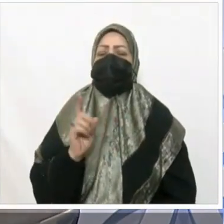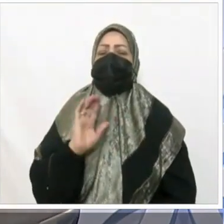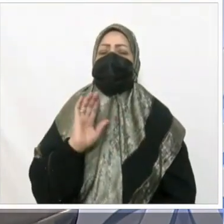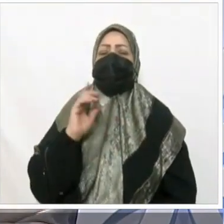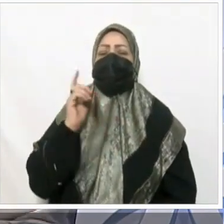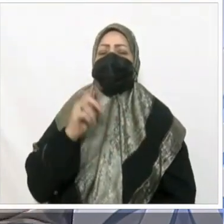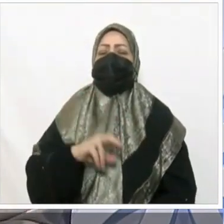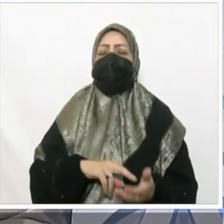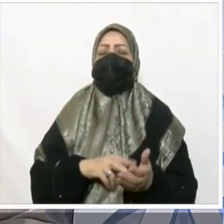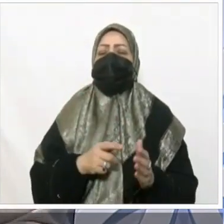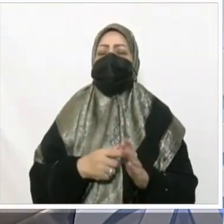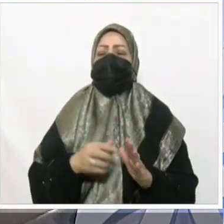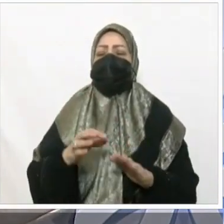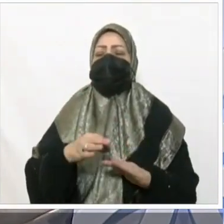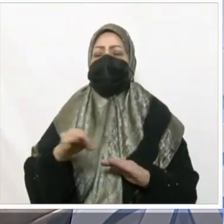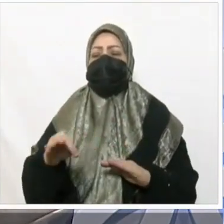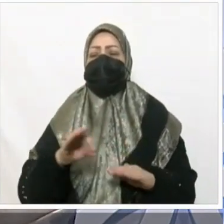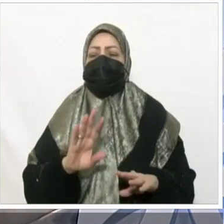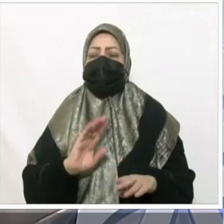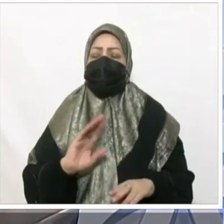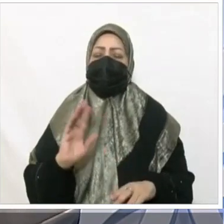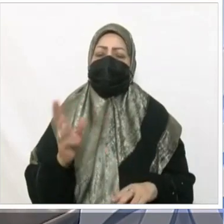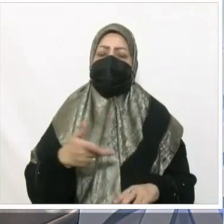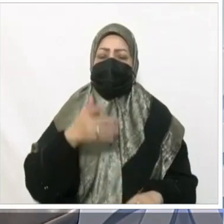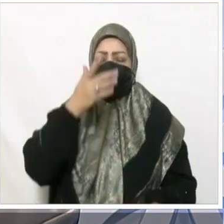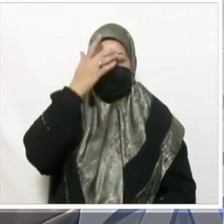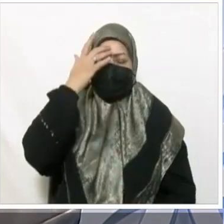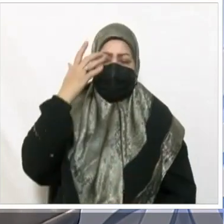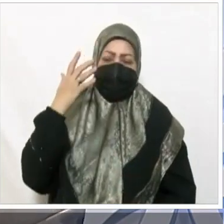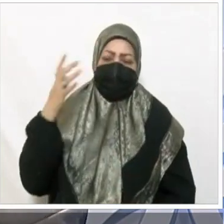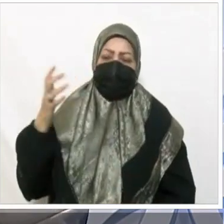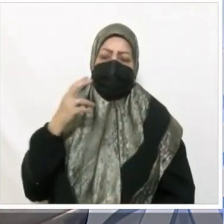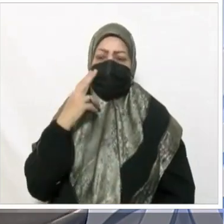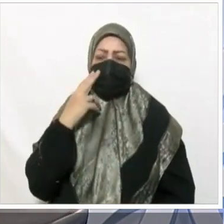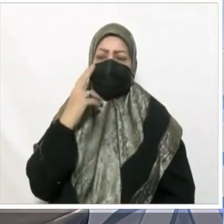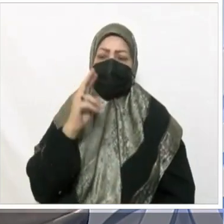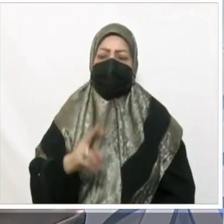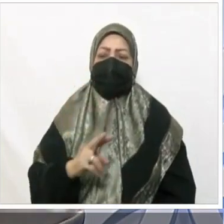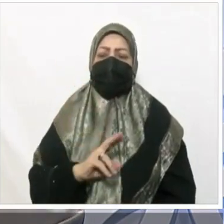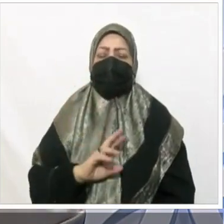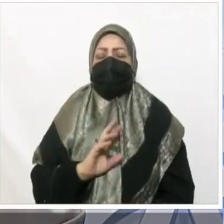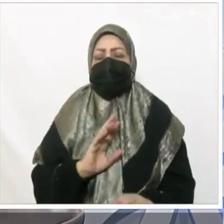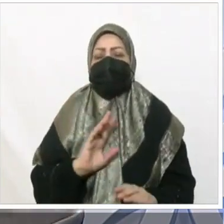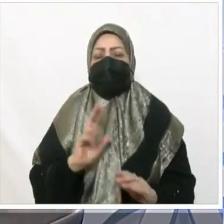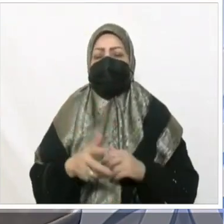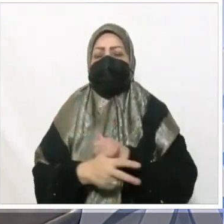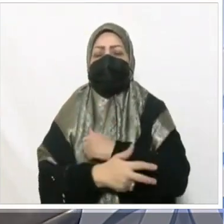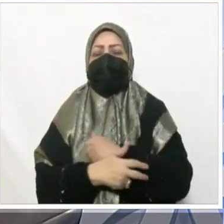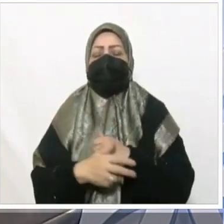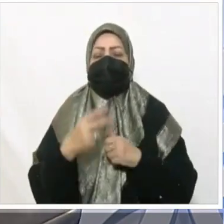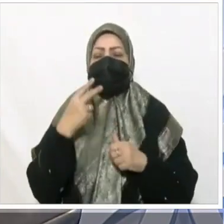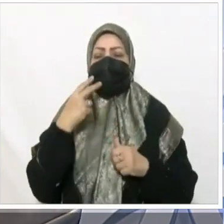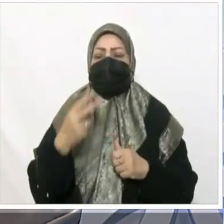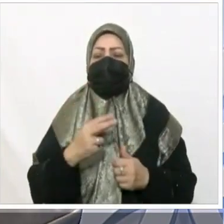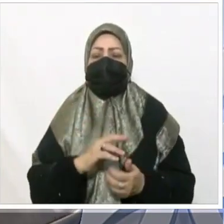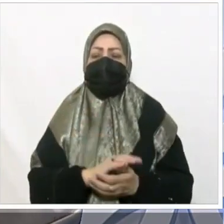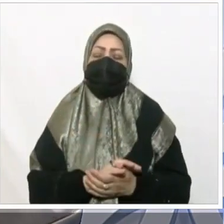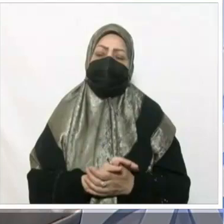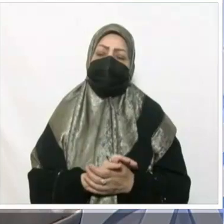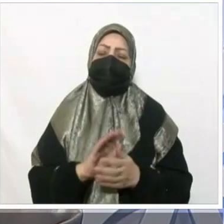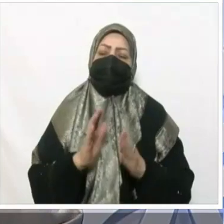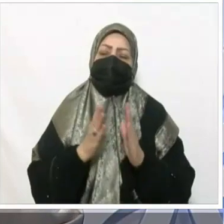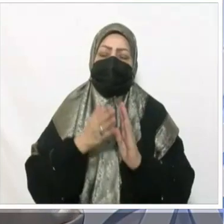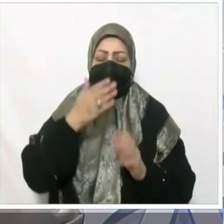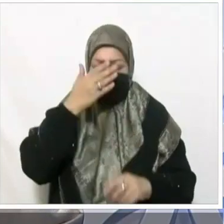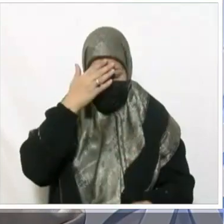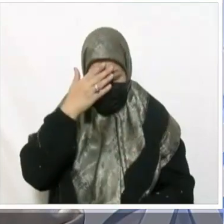العلماء. من نظر إلى أن زكاة الفطر هي أمر تعبدي قال لا تخرج زكاة